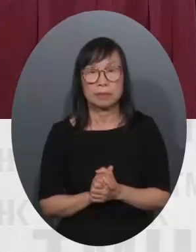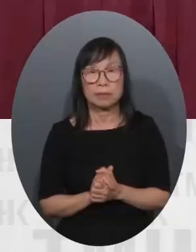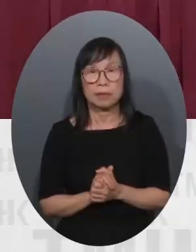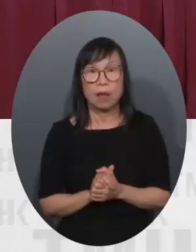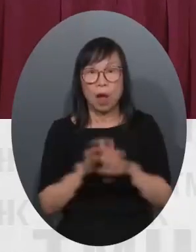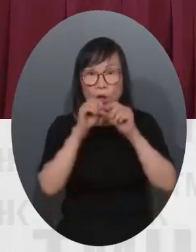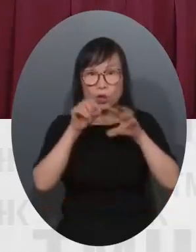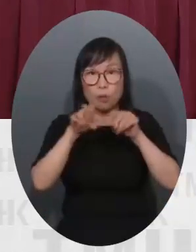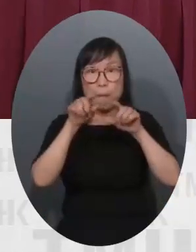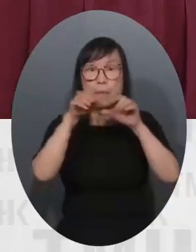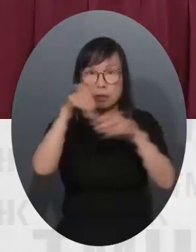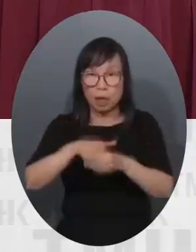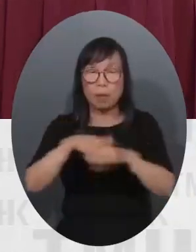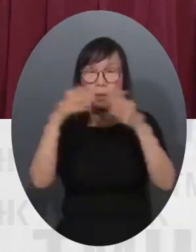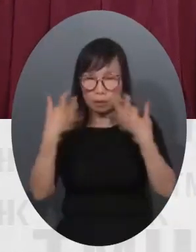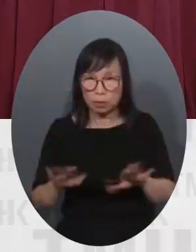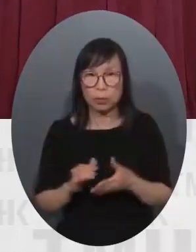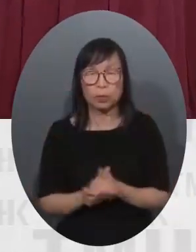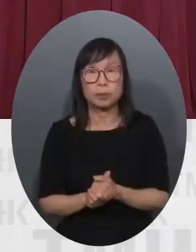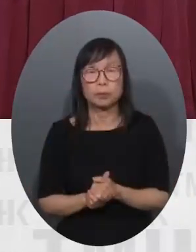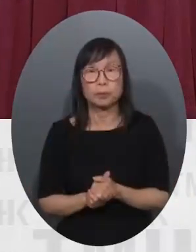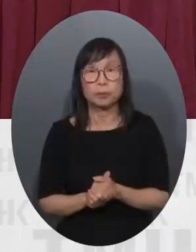我宣布投票結束。